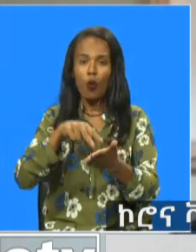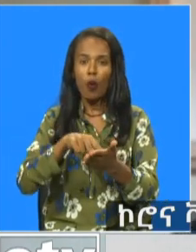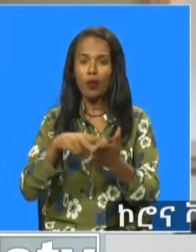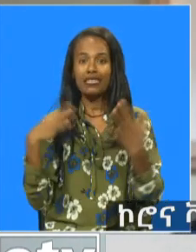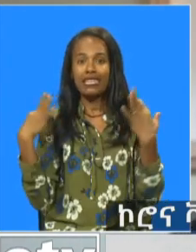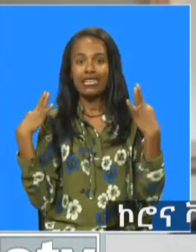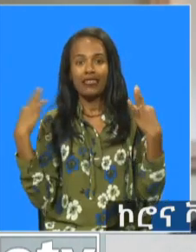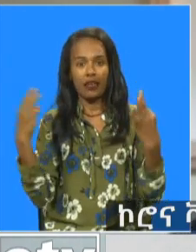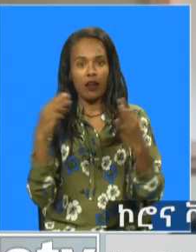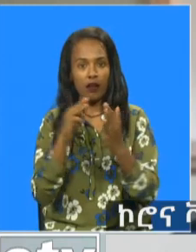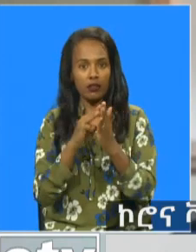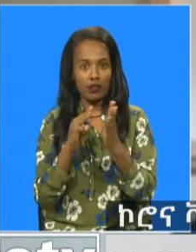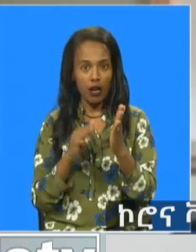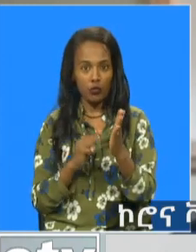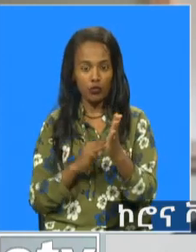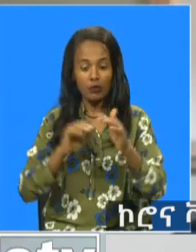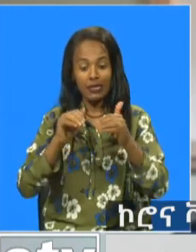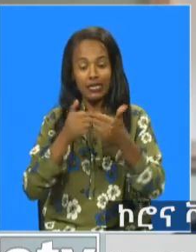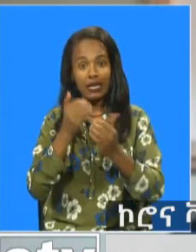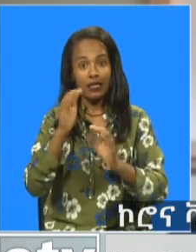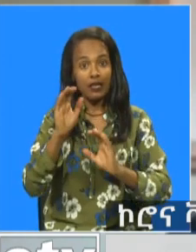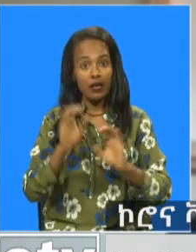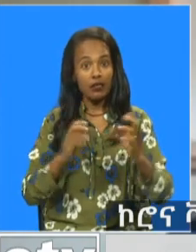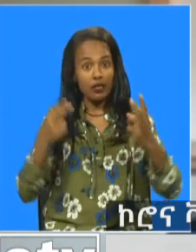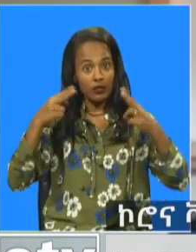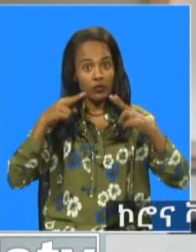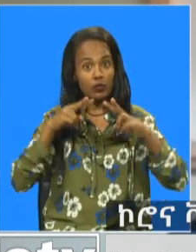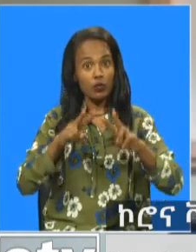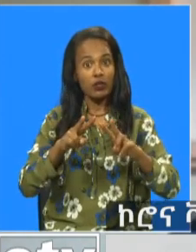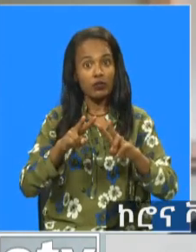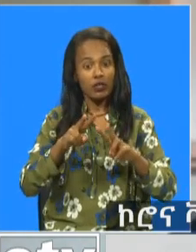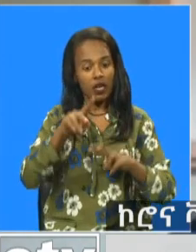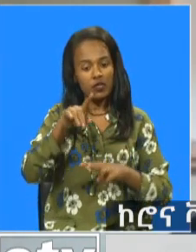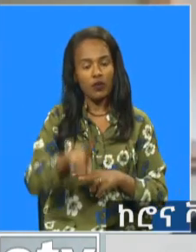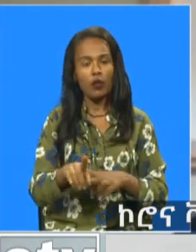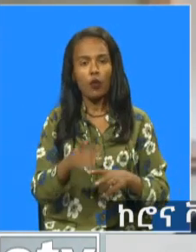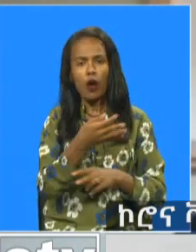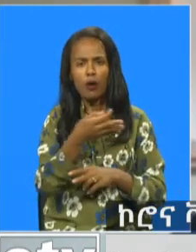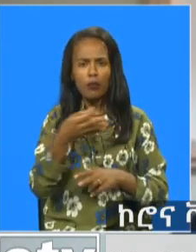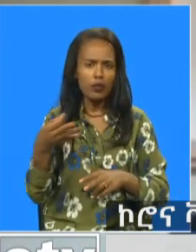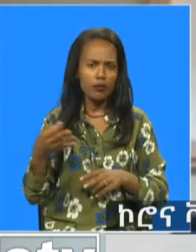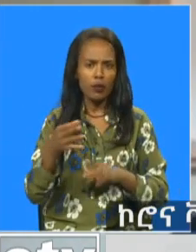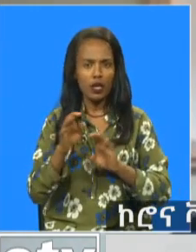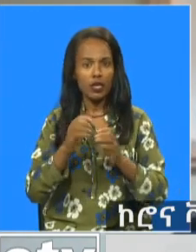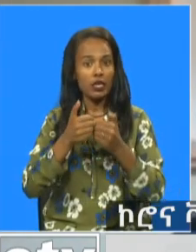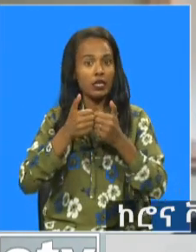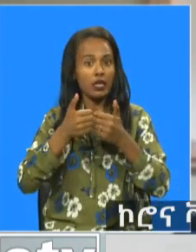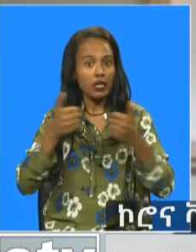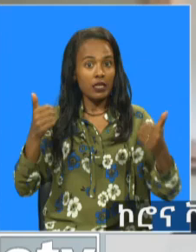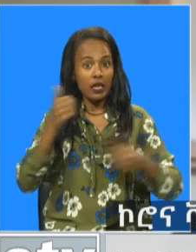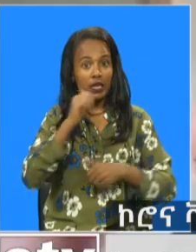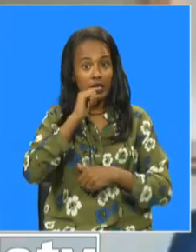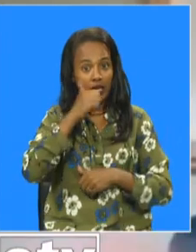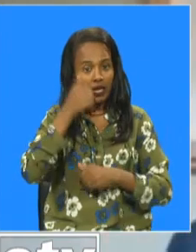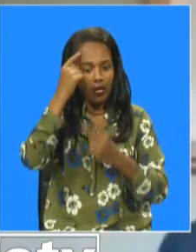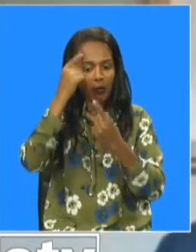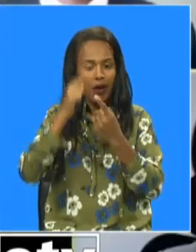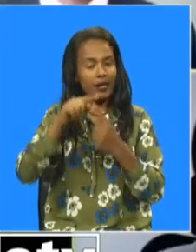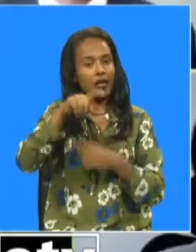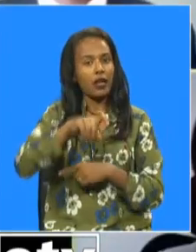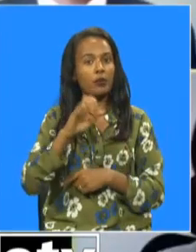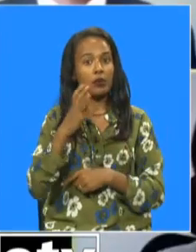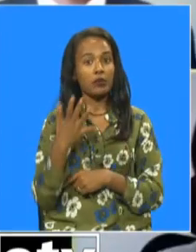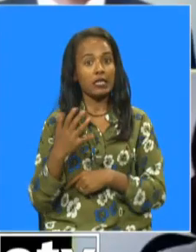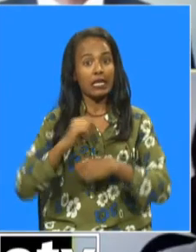የጤና ስርዓታችንንም እንዴት አድርገን ትኩረቱ የትታ ይሆን በደንብ አድርገን ለይተን ነገን ማቀድ ያለብን